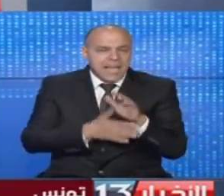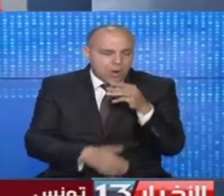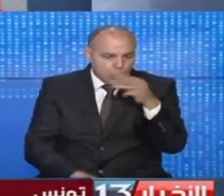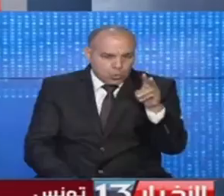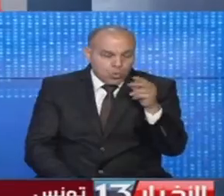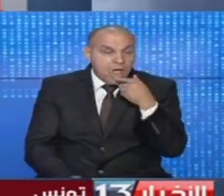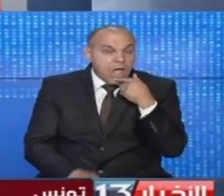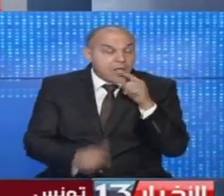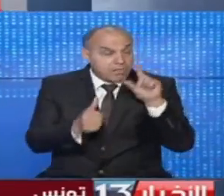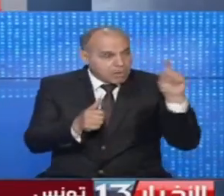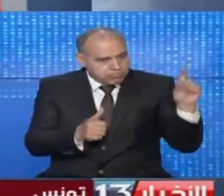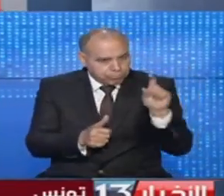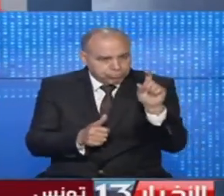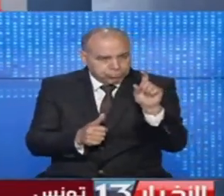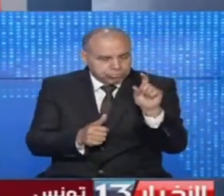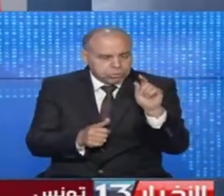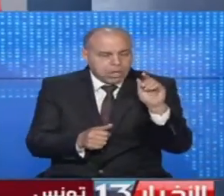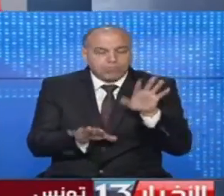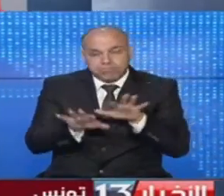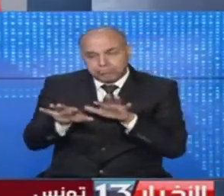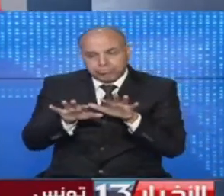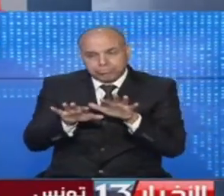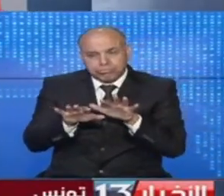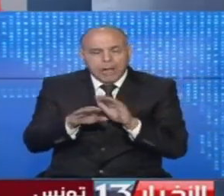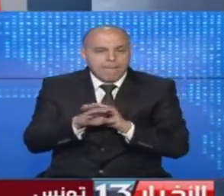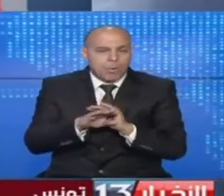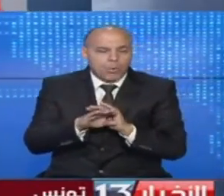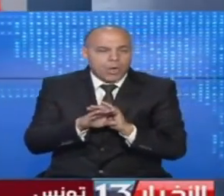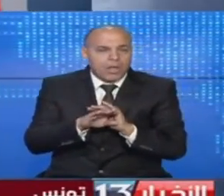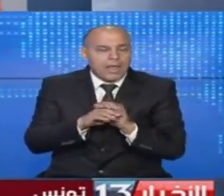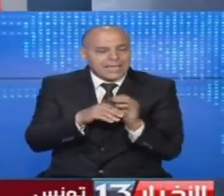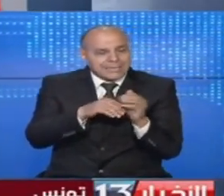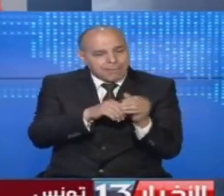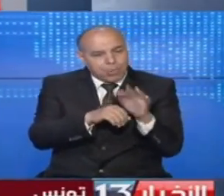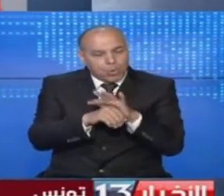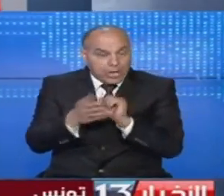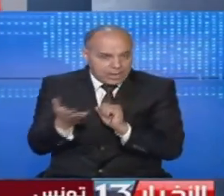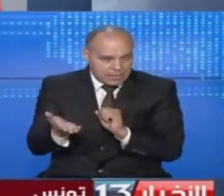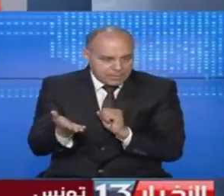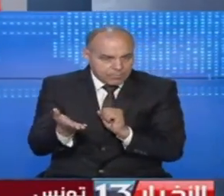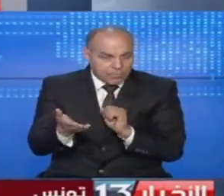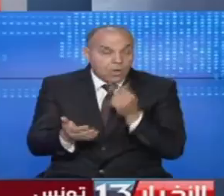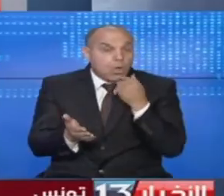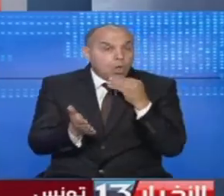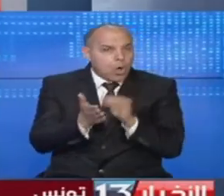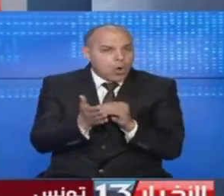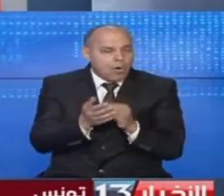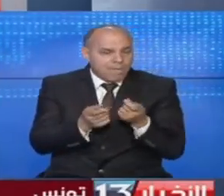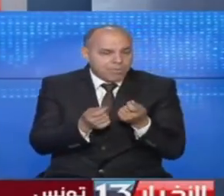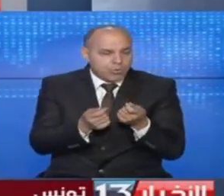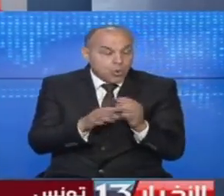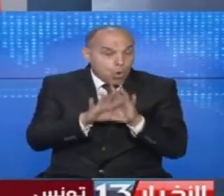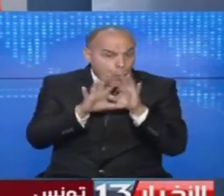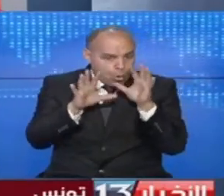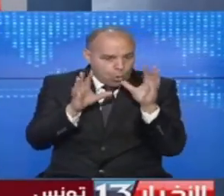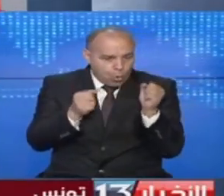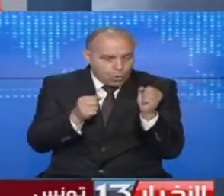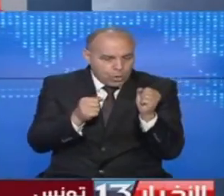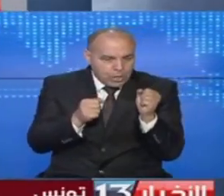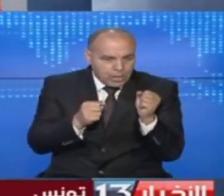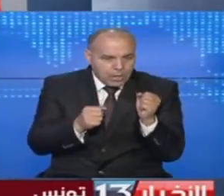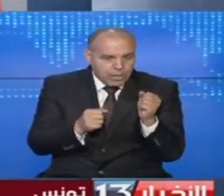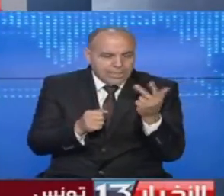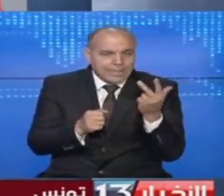هذه الدفعة في إطار حزمة إجراءات متعلقة بجائحة كوفيد-19 بقيمة جملية تناهز